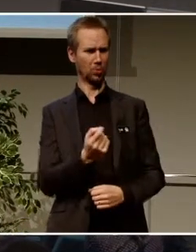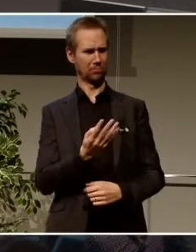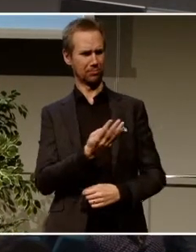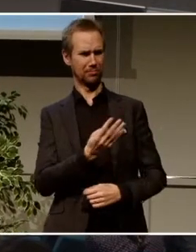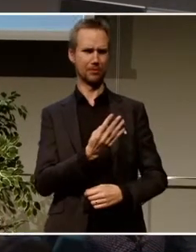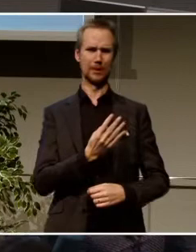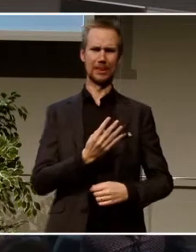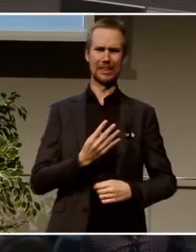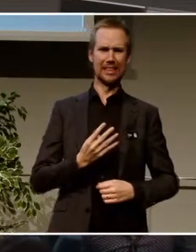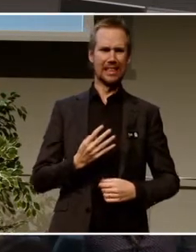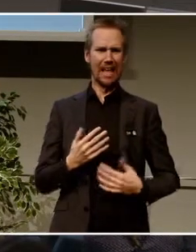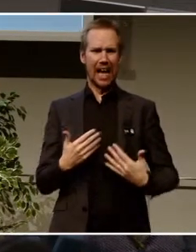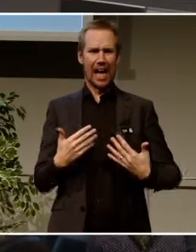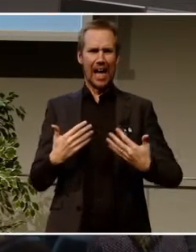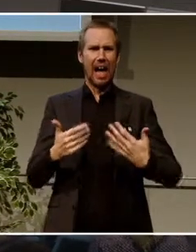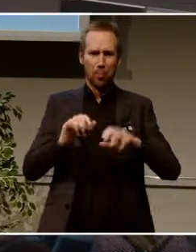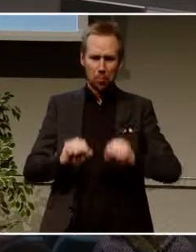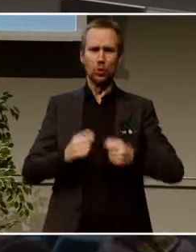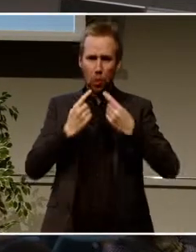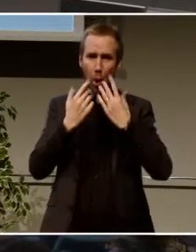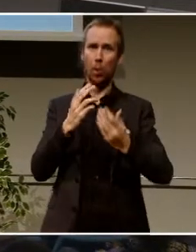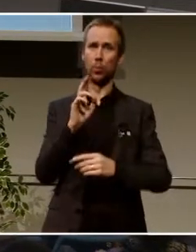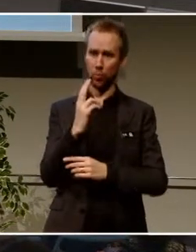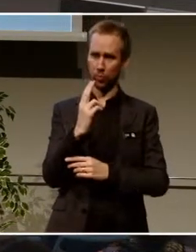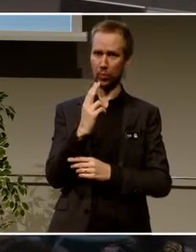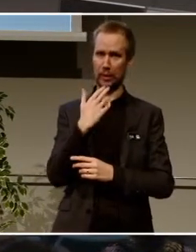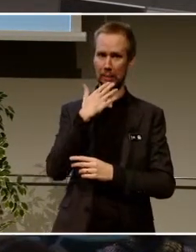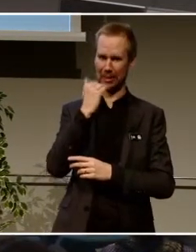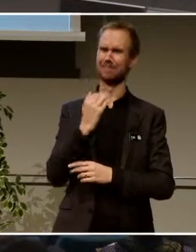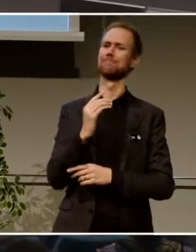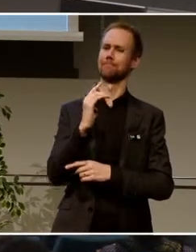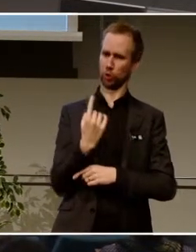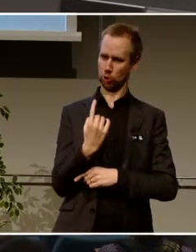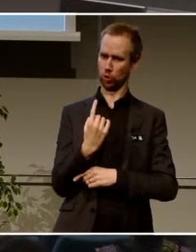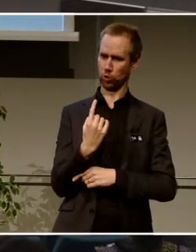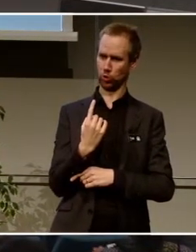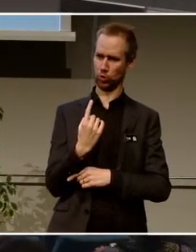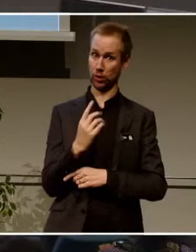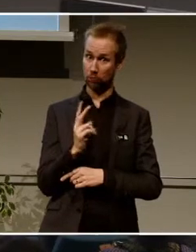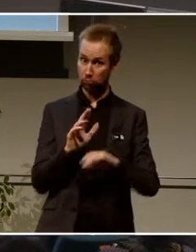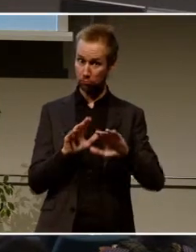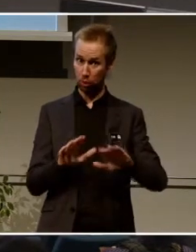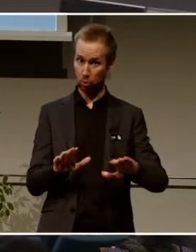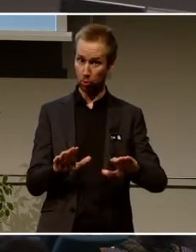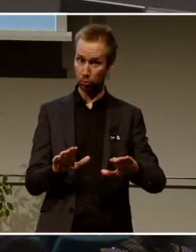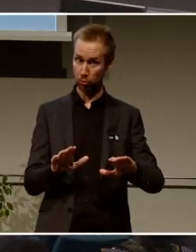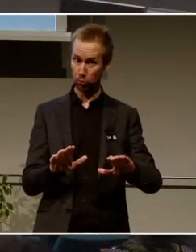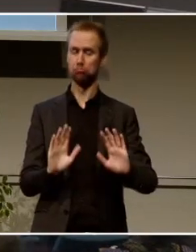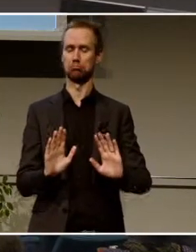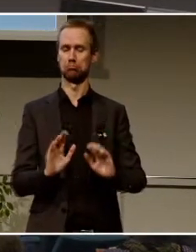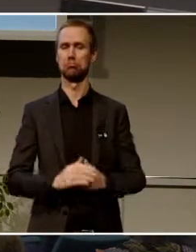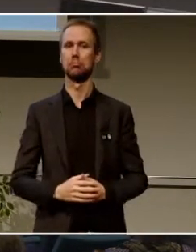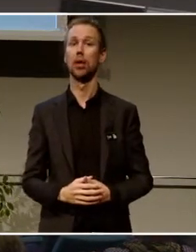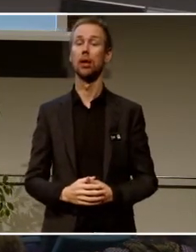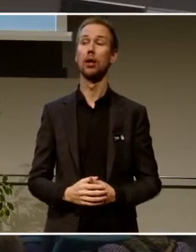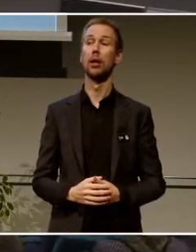med någonting som ni omedelbart måste få säga till varann? För då tar vi det liksom först. Det är ganska lugnt. Det är ganska lugnt. Bra. I